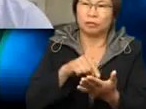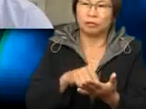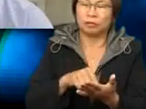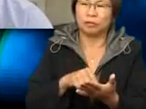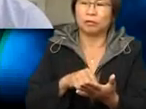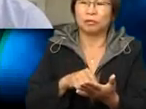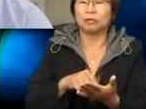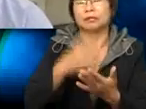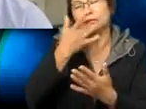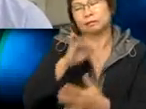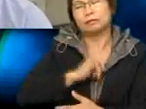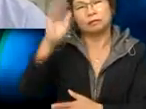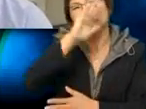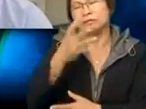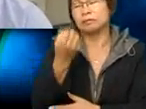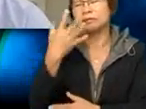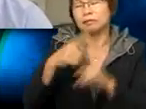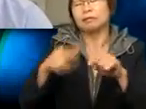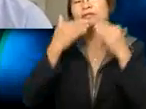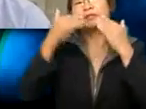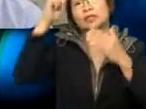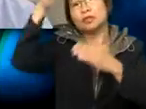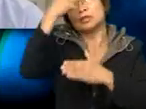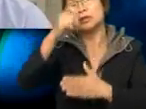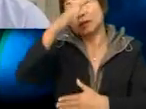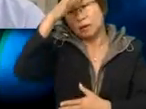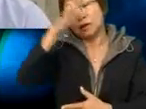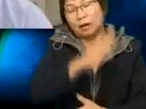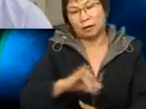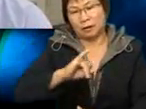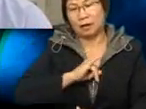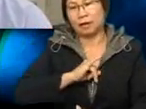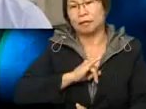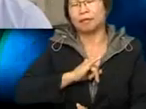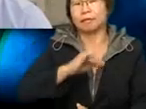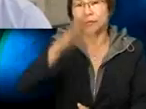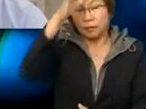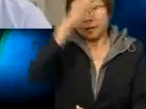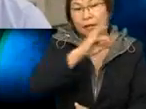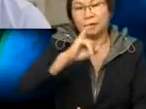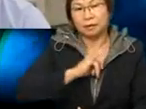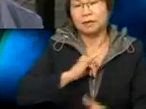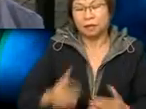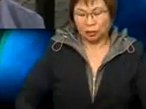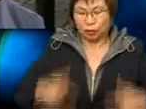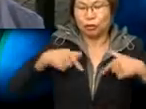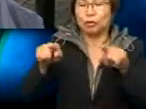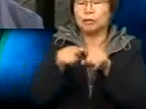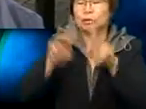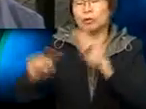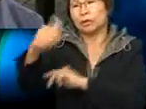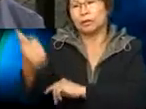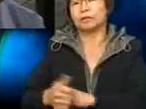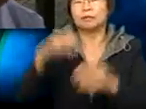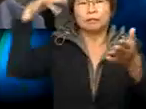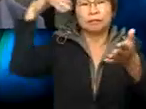aku tidak pernah menyesal. Malah aku bersyukur kerana aku dan ayah aku dapat juga hidup macam orang lain. Aku tengok